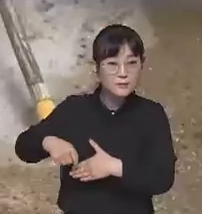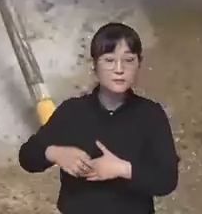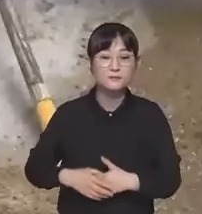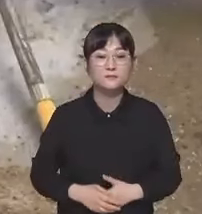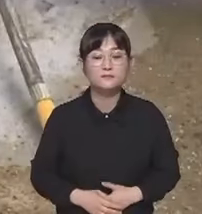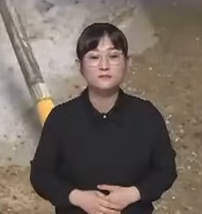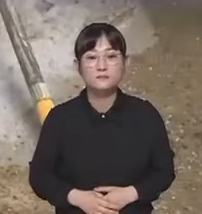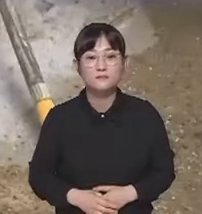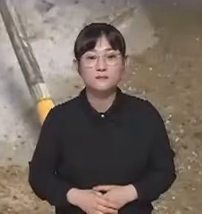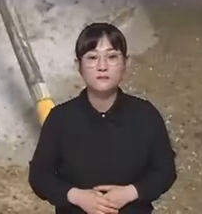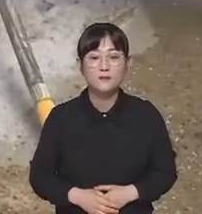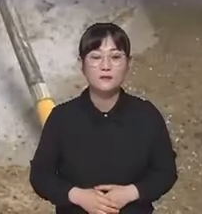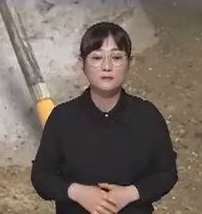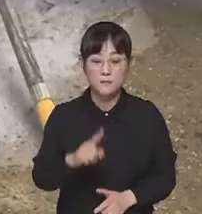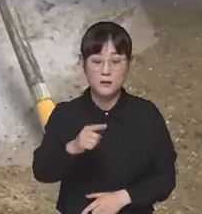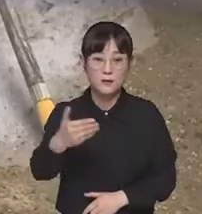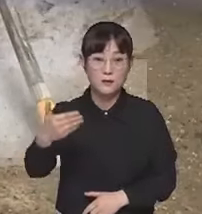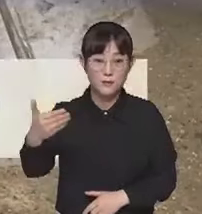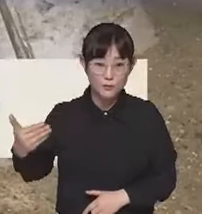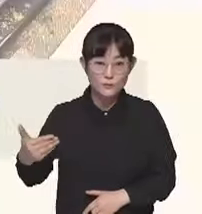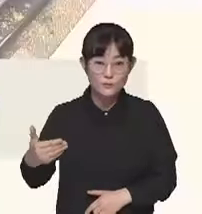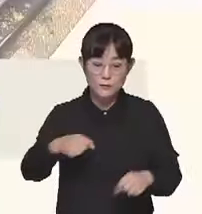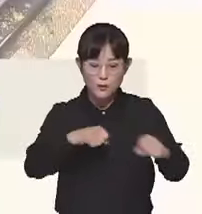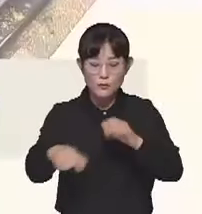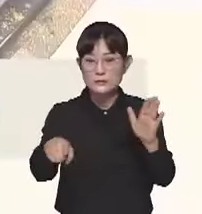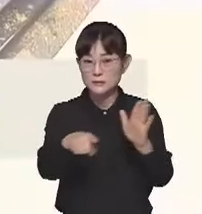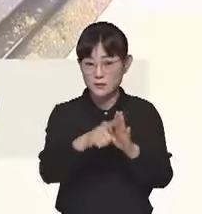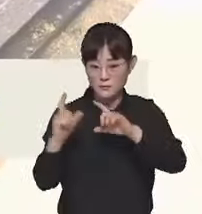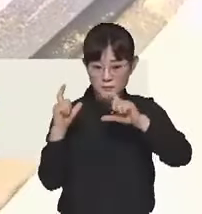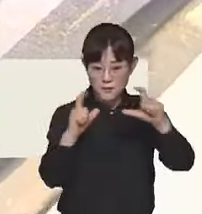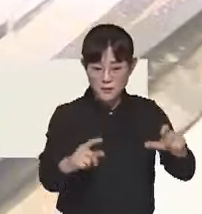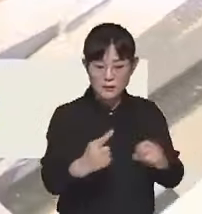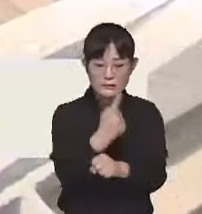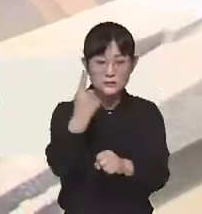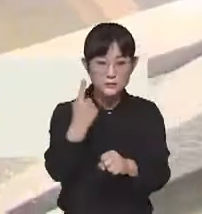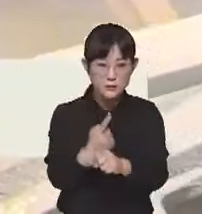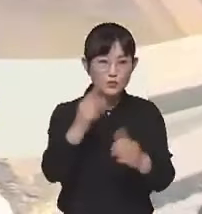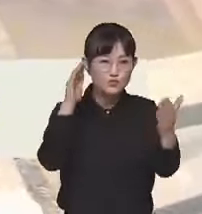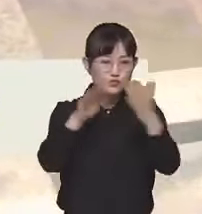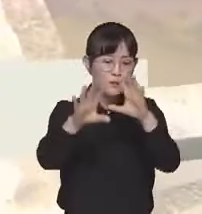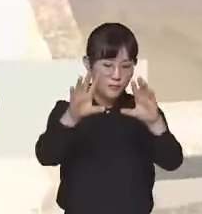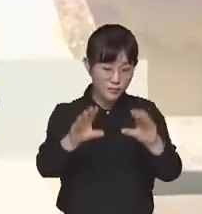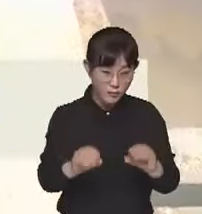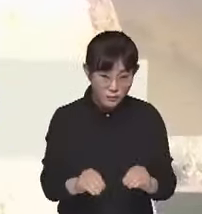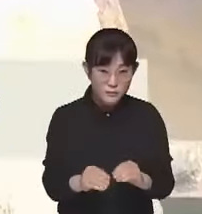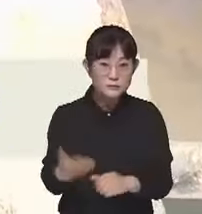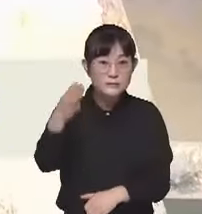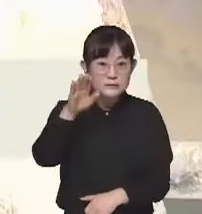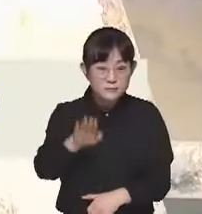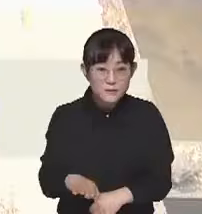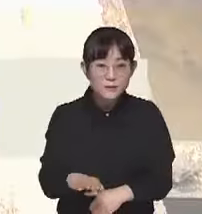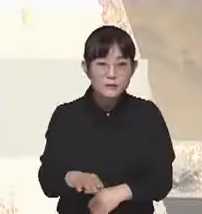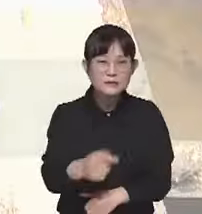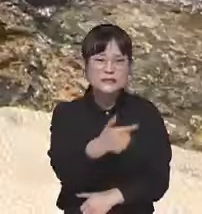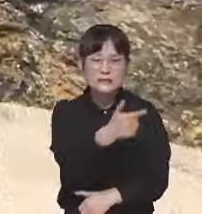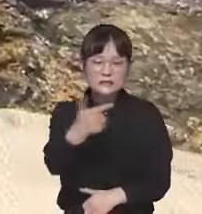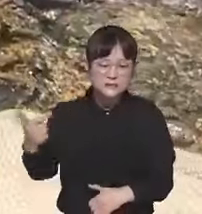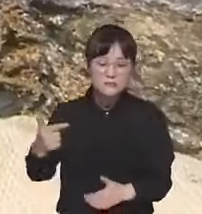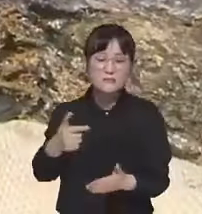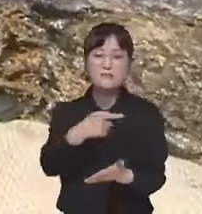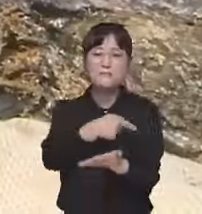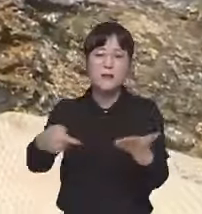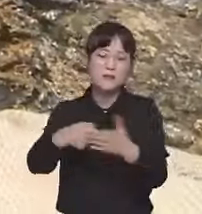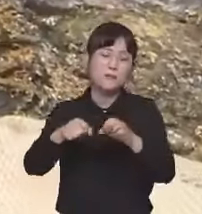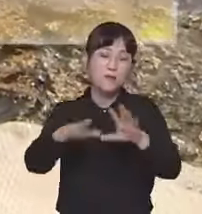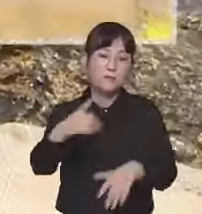그렸습니다 소방당국은 대응 1단계를 발령하고 한시간 여만에 불을 모두 껐지만 하마터면 대형 피해로 이어질